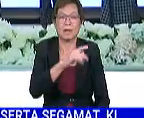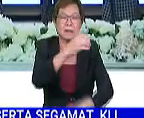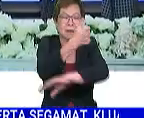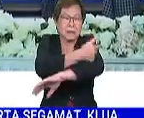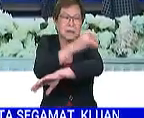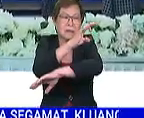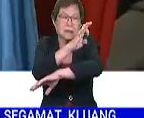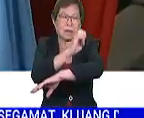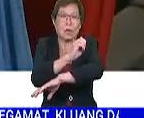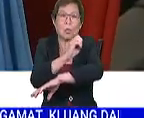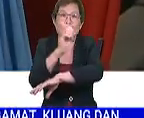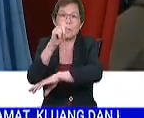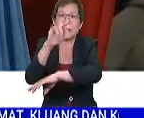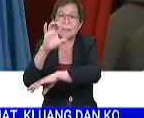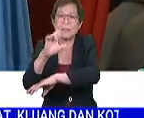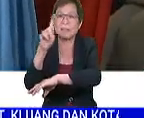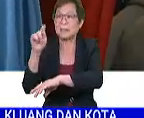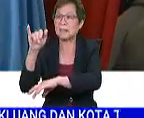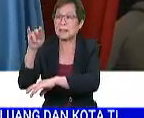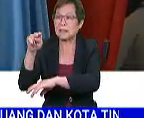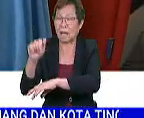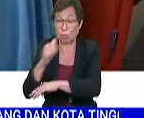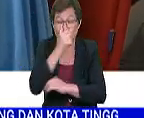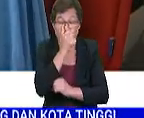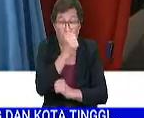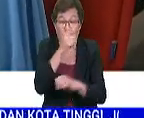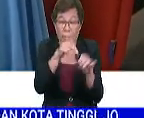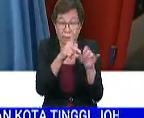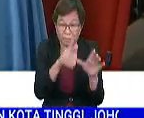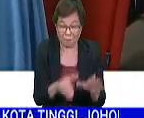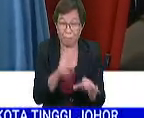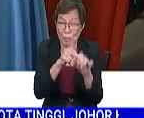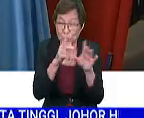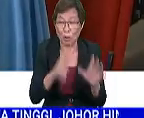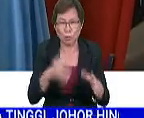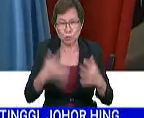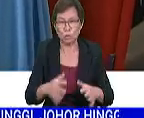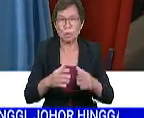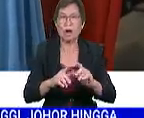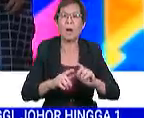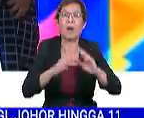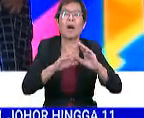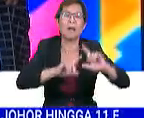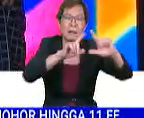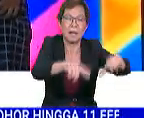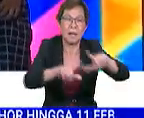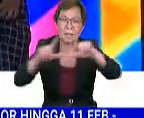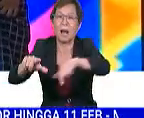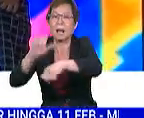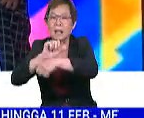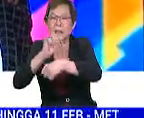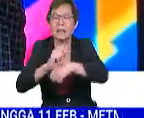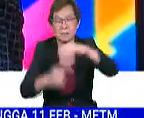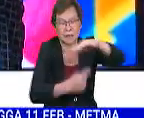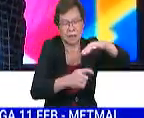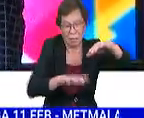eksekutif Tic Tina Tajudin berkata menariknya setiap peserta asnaf yang terlibat telah diberi penempatan kerja di task-task